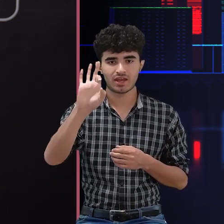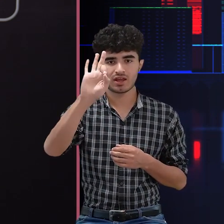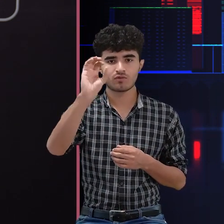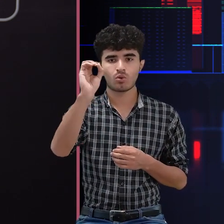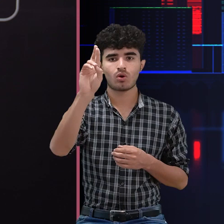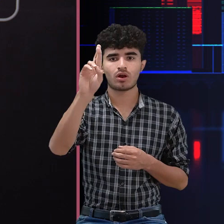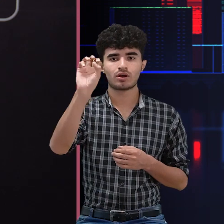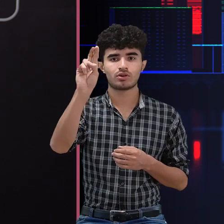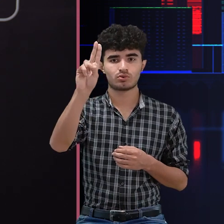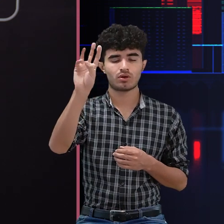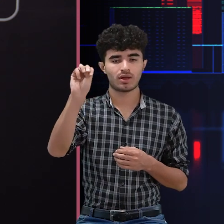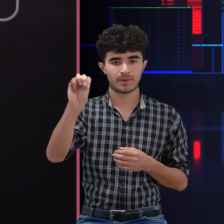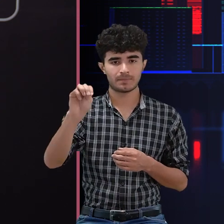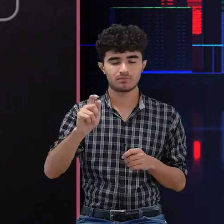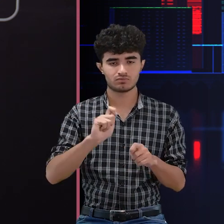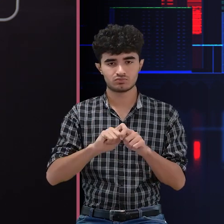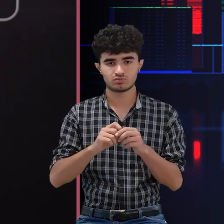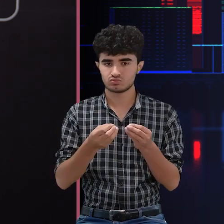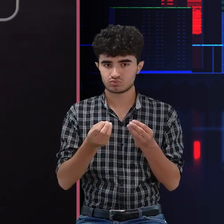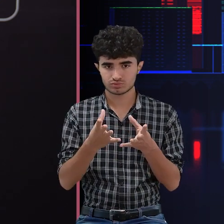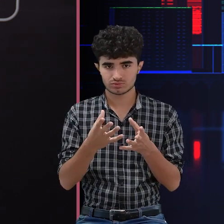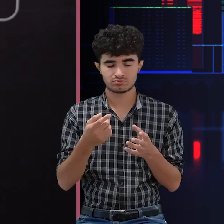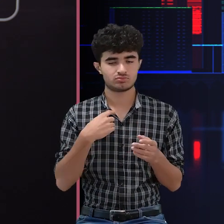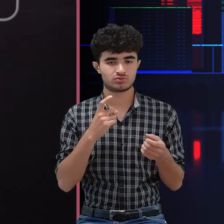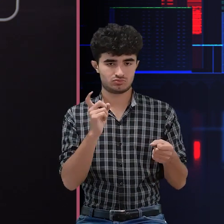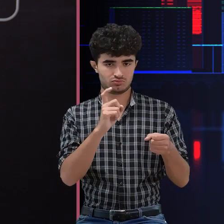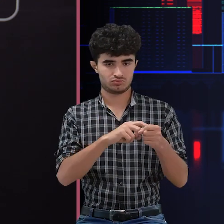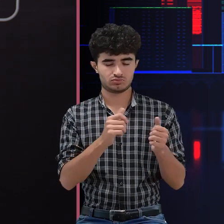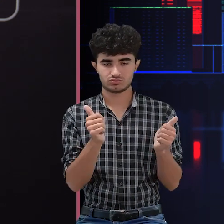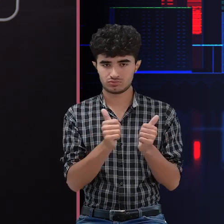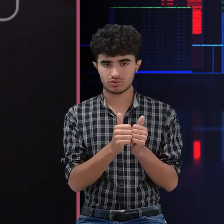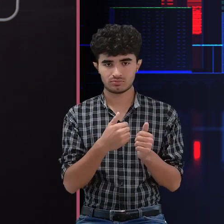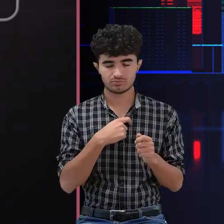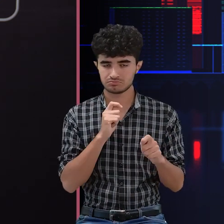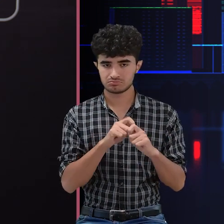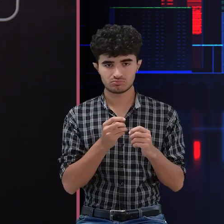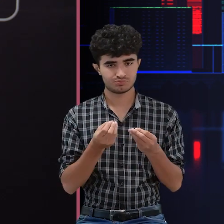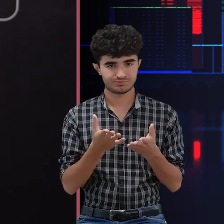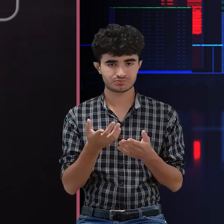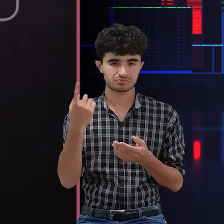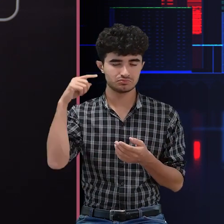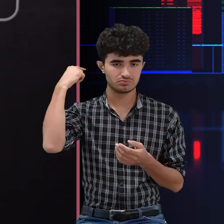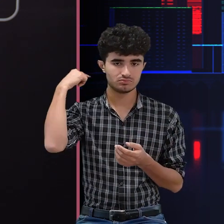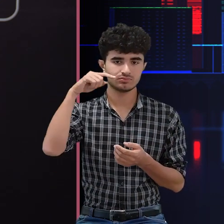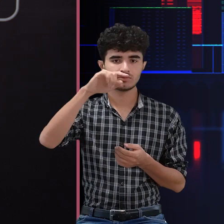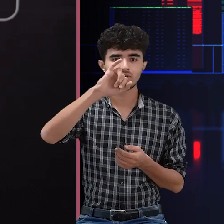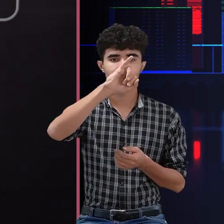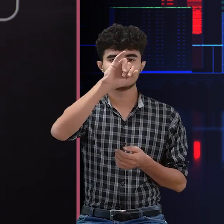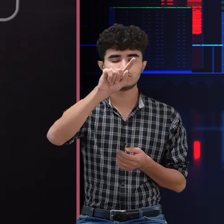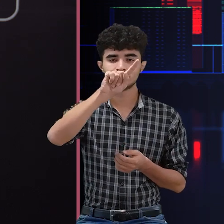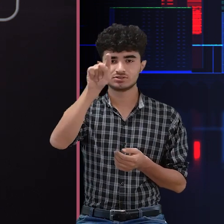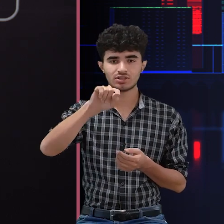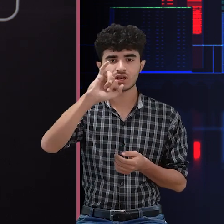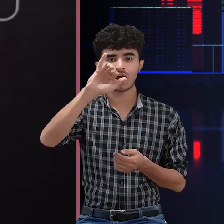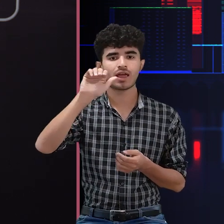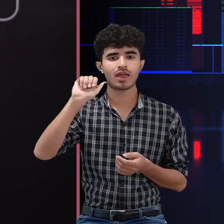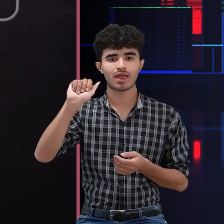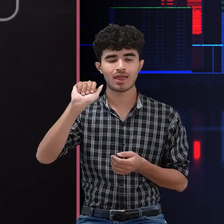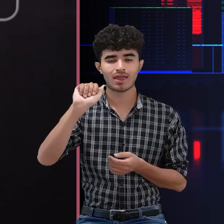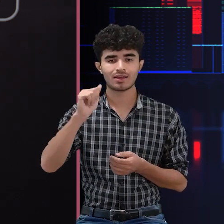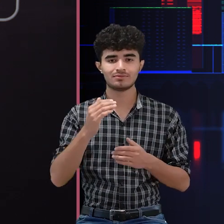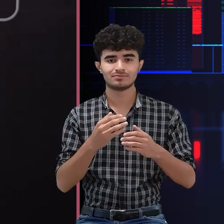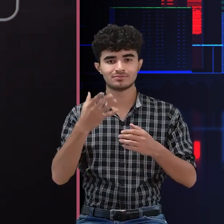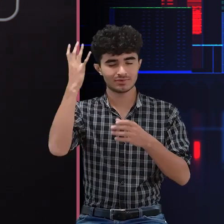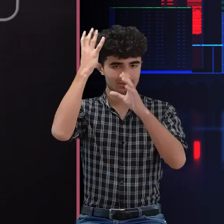ख़वातीन के लिए ख़ास तौर पे। फिर उस ज़माने में विमेंस एक्शन फोरम की इब्तिदा हुई, मैं उनकी मेंबर